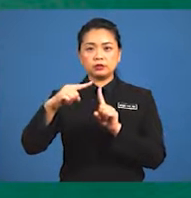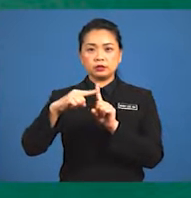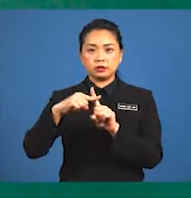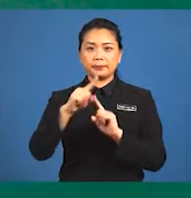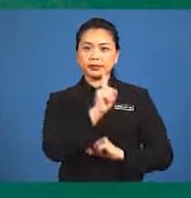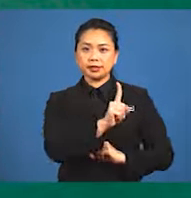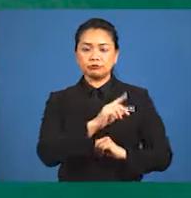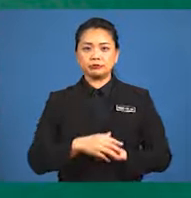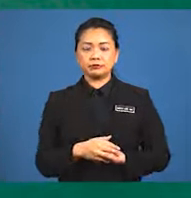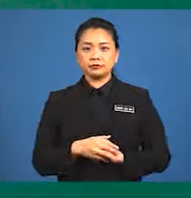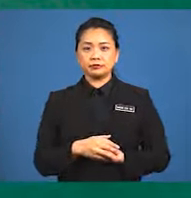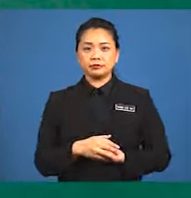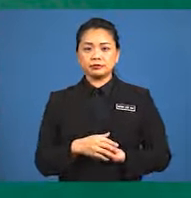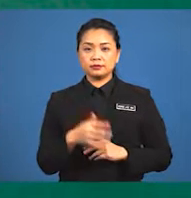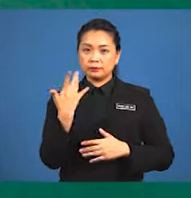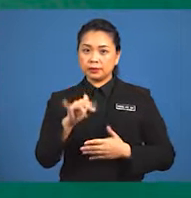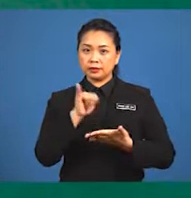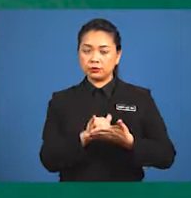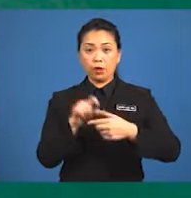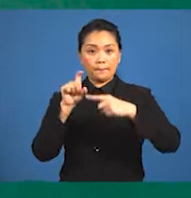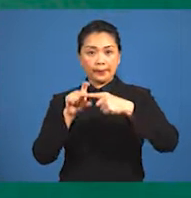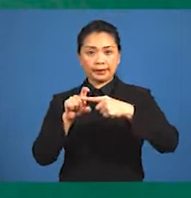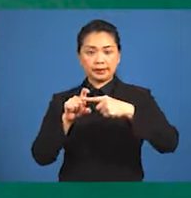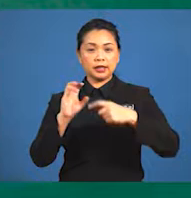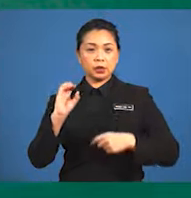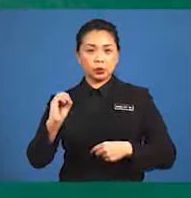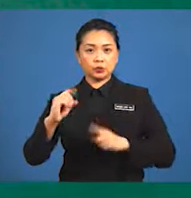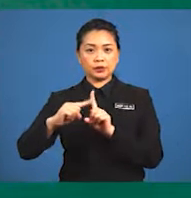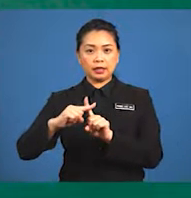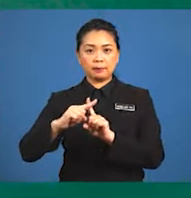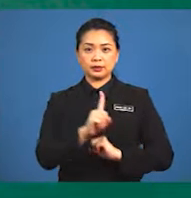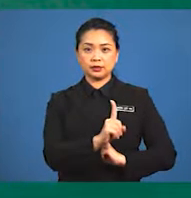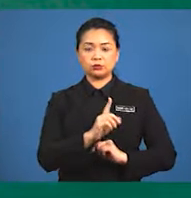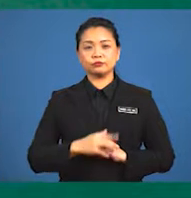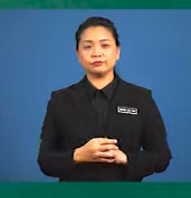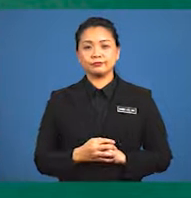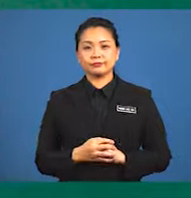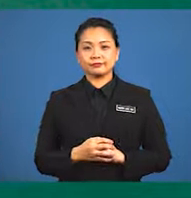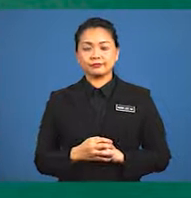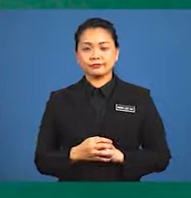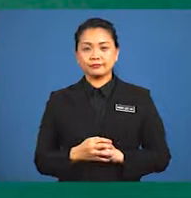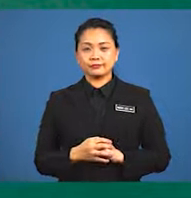1 dan bahagi dengan 0 tambah 1.